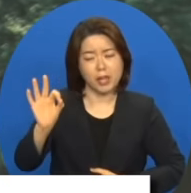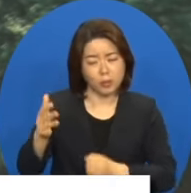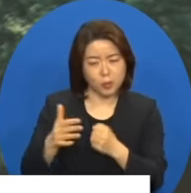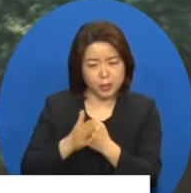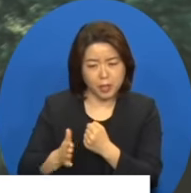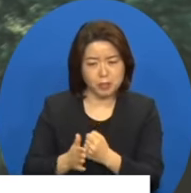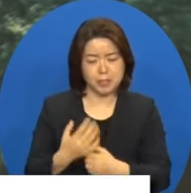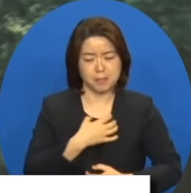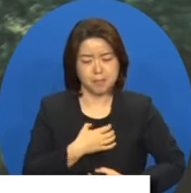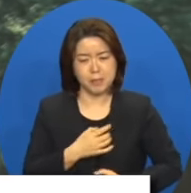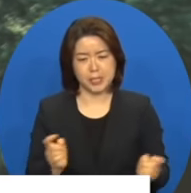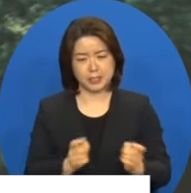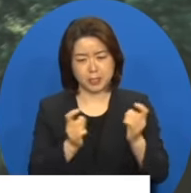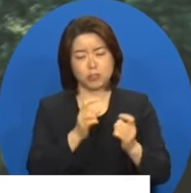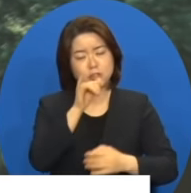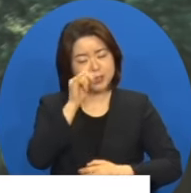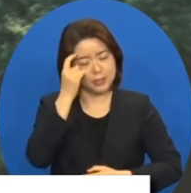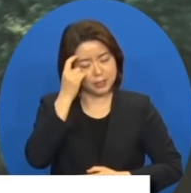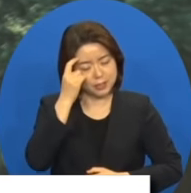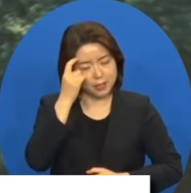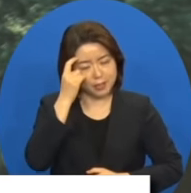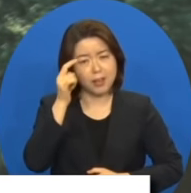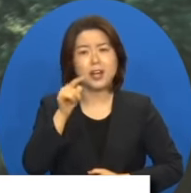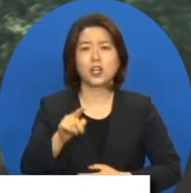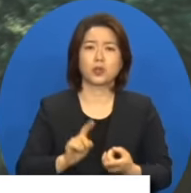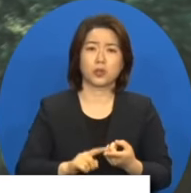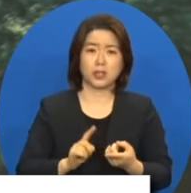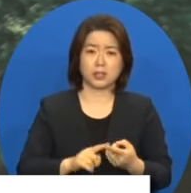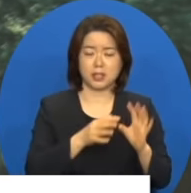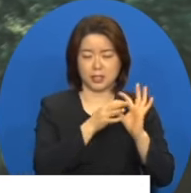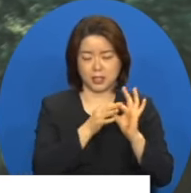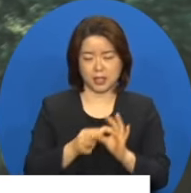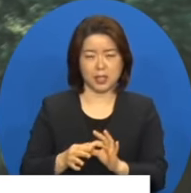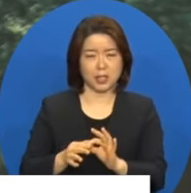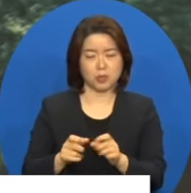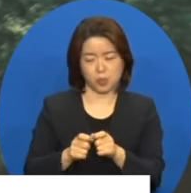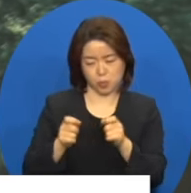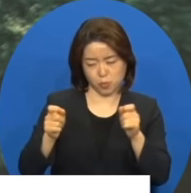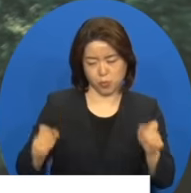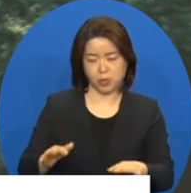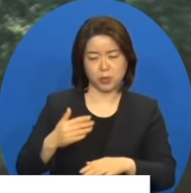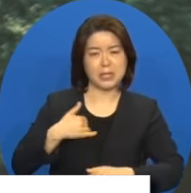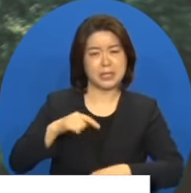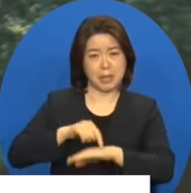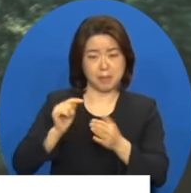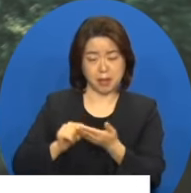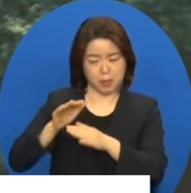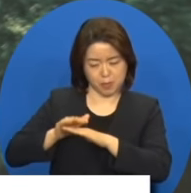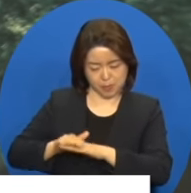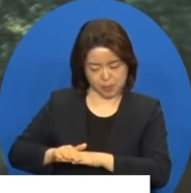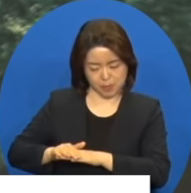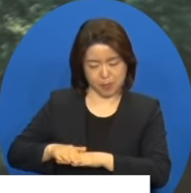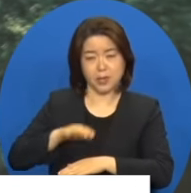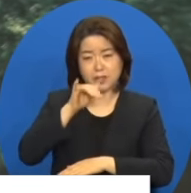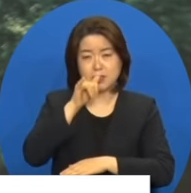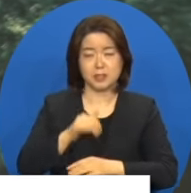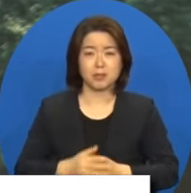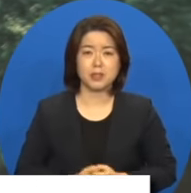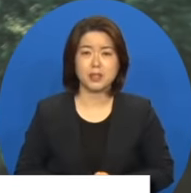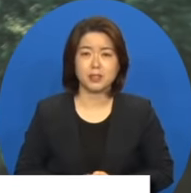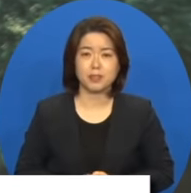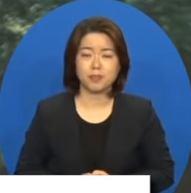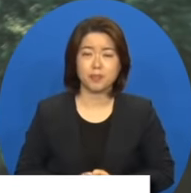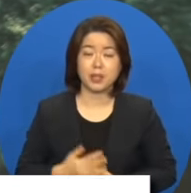염려하고 다투셨을까? 그건 계속 오래 제 마음에 남더라고요. 제가 목회하면서